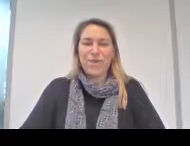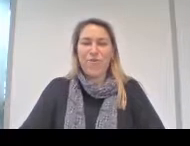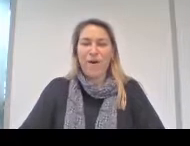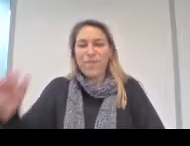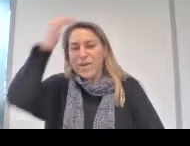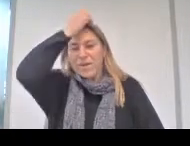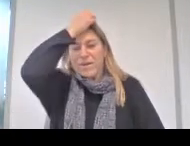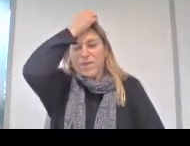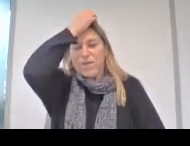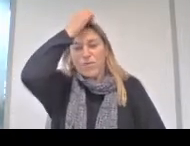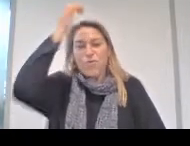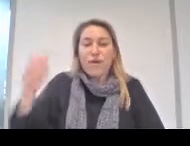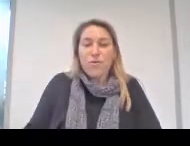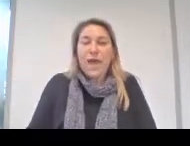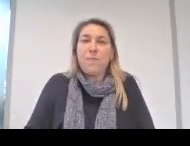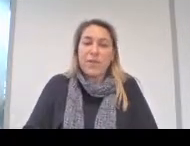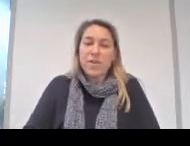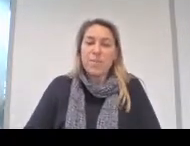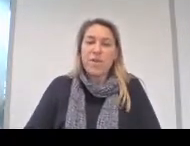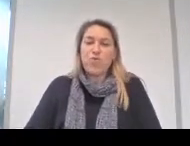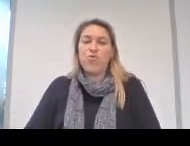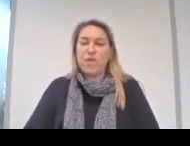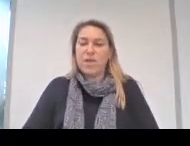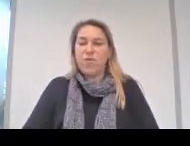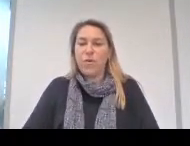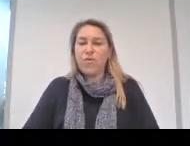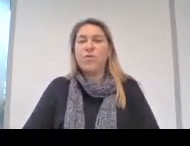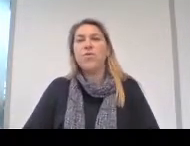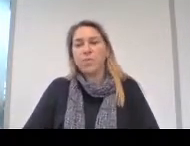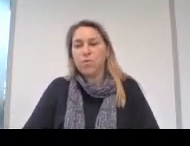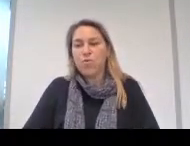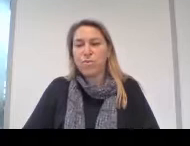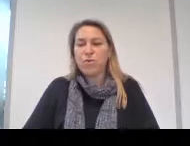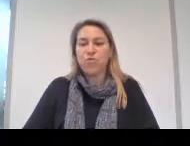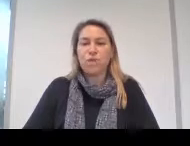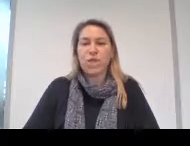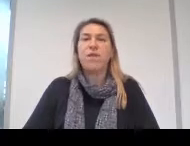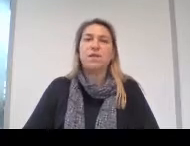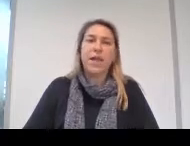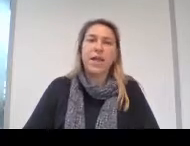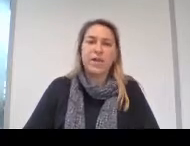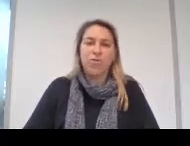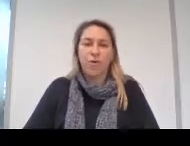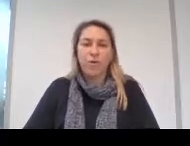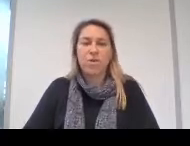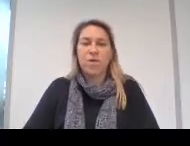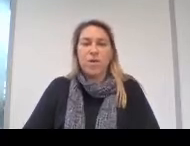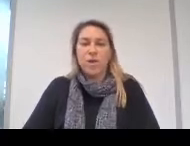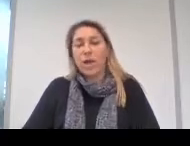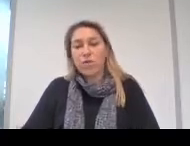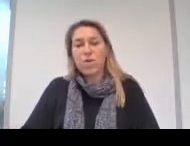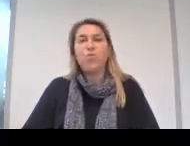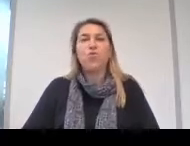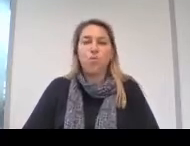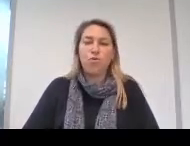Merci à tous les trois. Donc, Auvergne-Rhône-Alpes est la deuxième région touristique de France en termes de consommation touristique derrière l'Île-de-France.